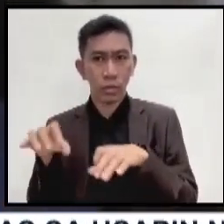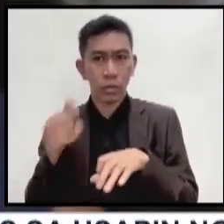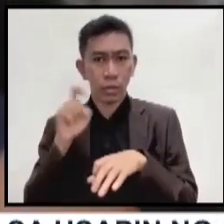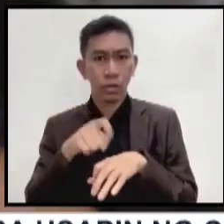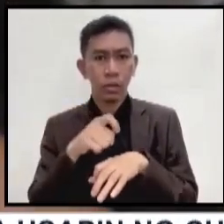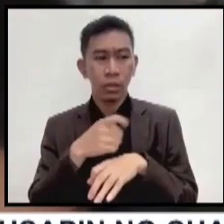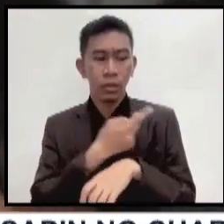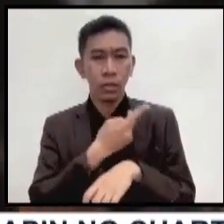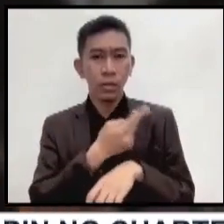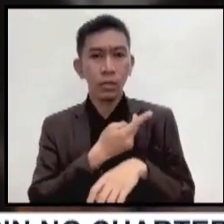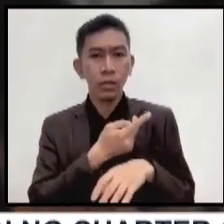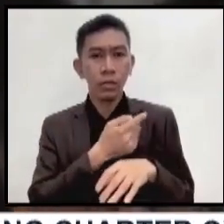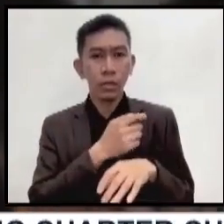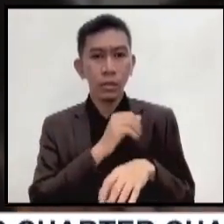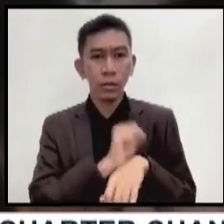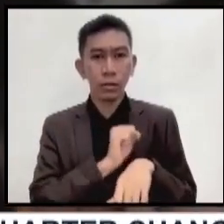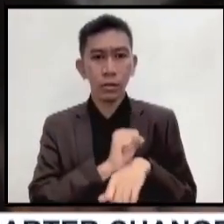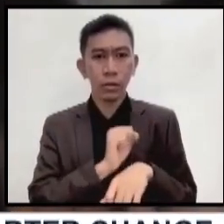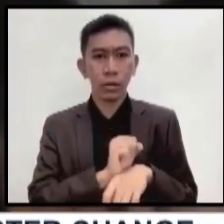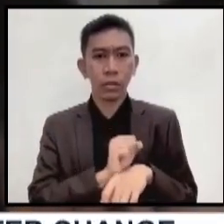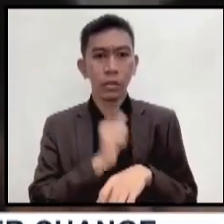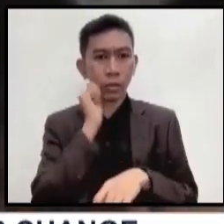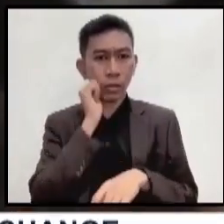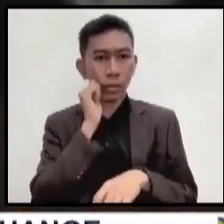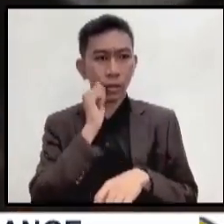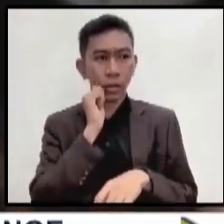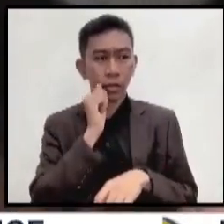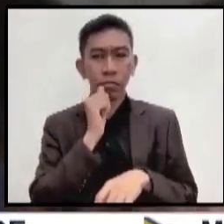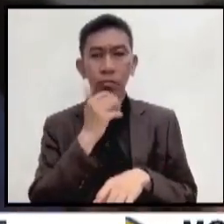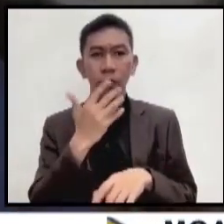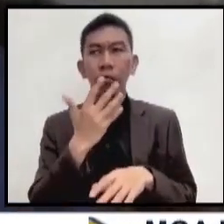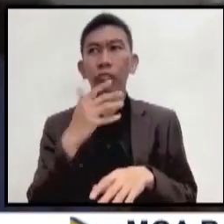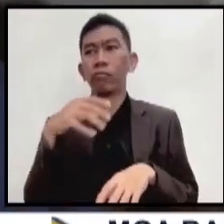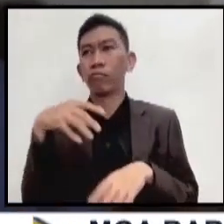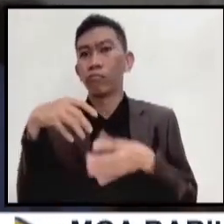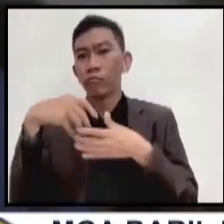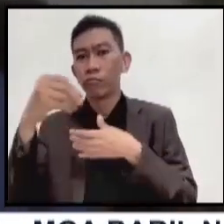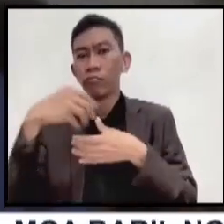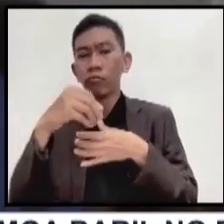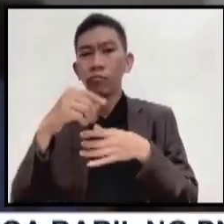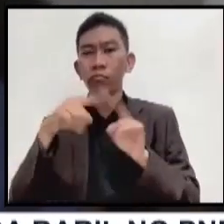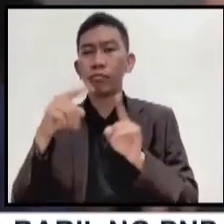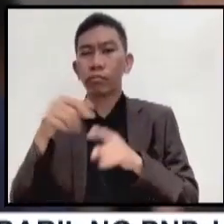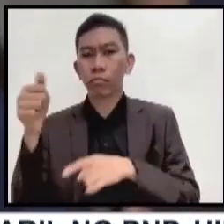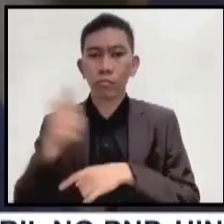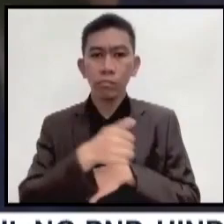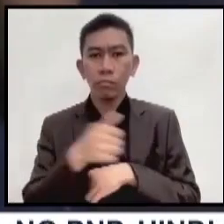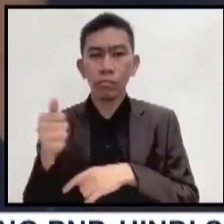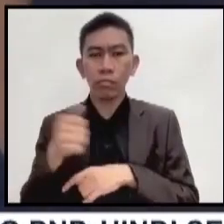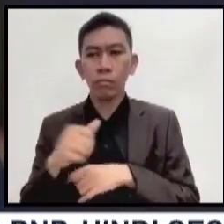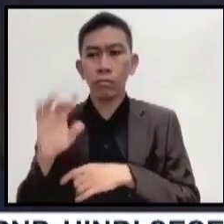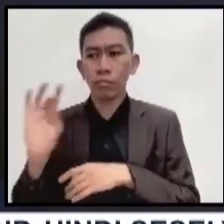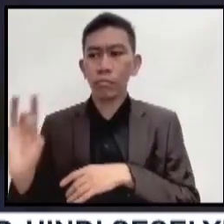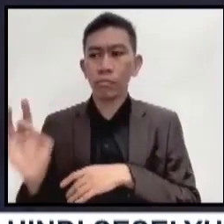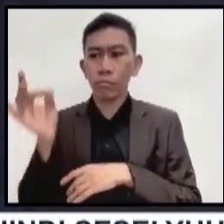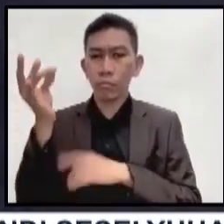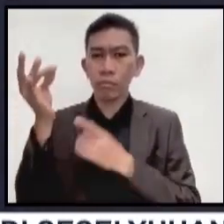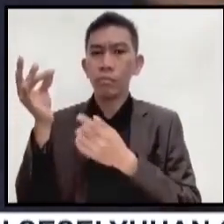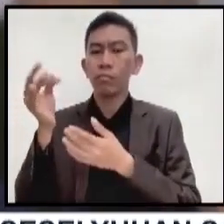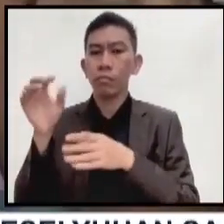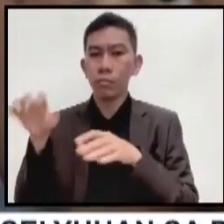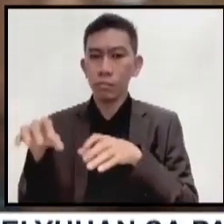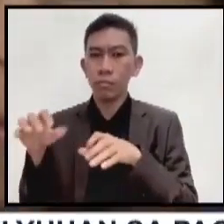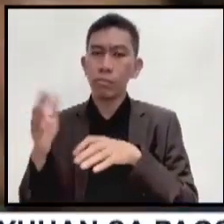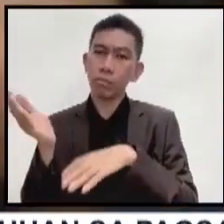kuya. Pero uwian kami tuwing pasok kami mga 8 ng umaga, tapos uwi kami mga 5 ng